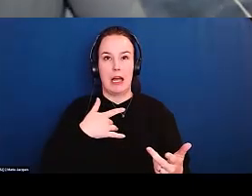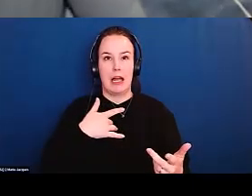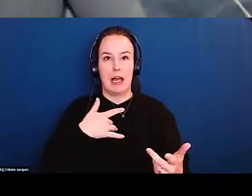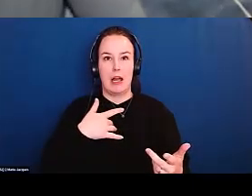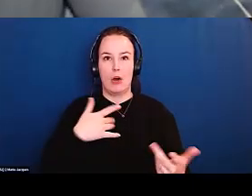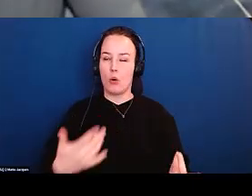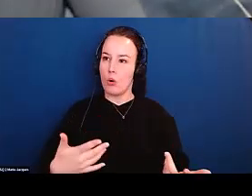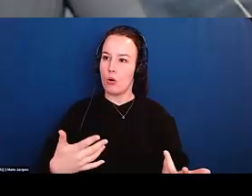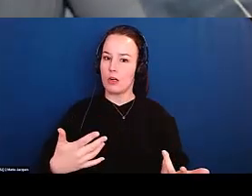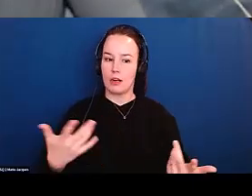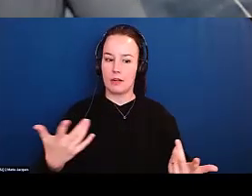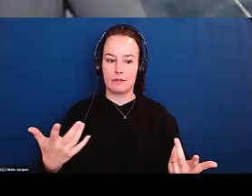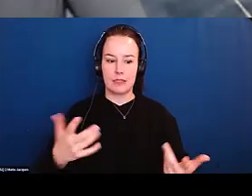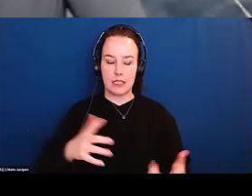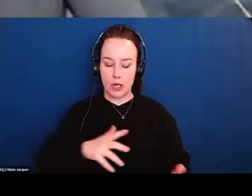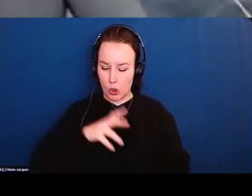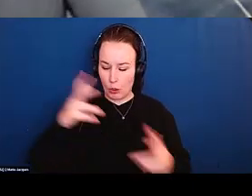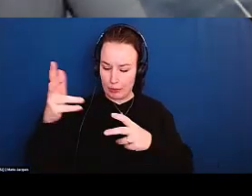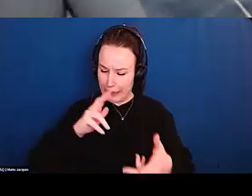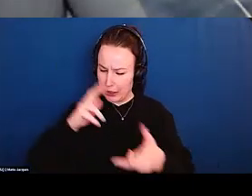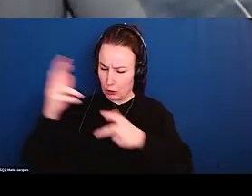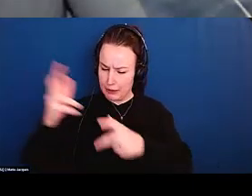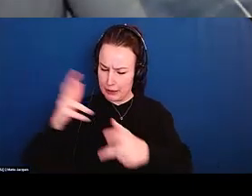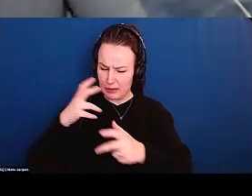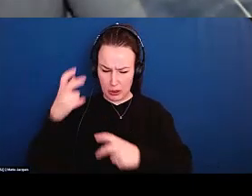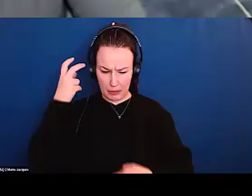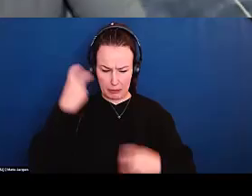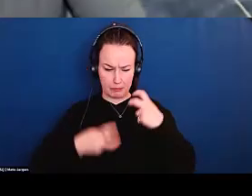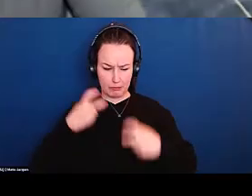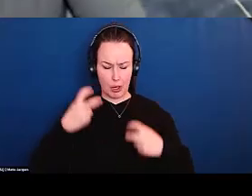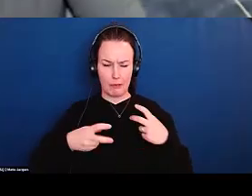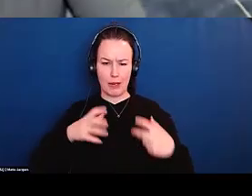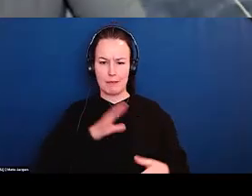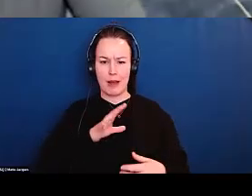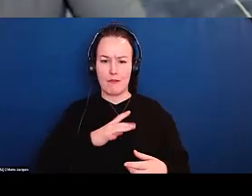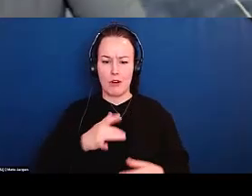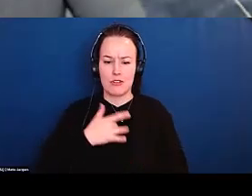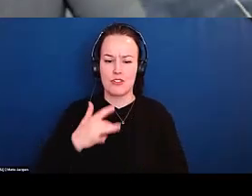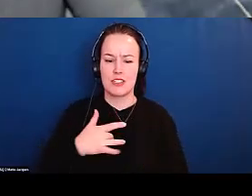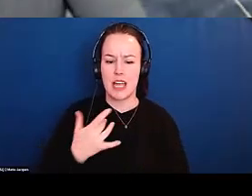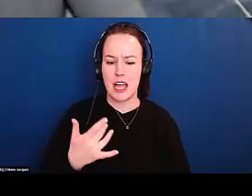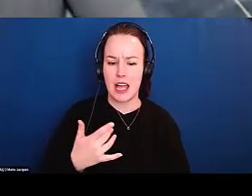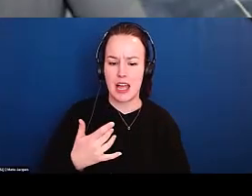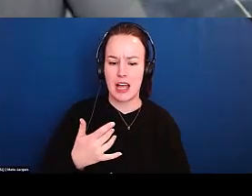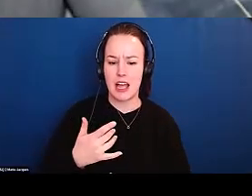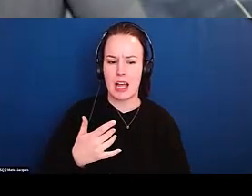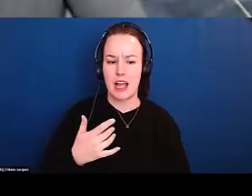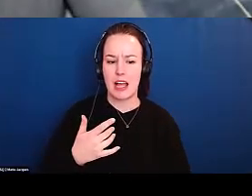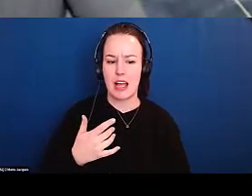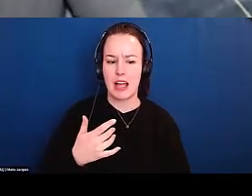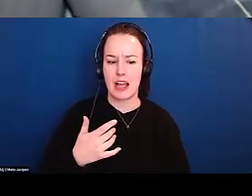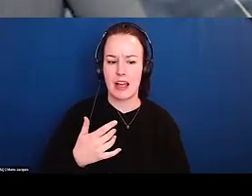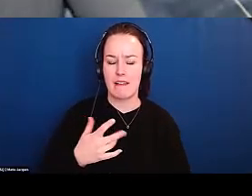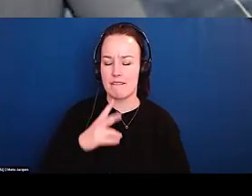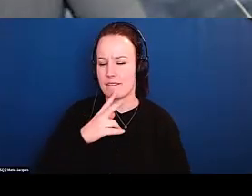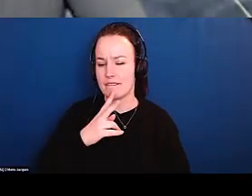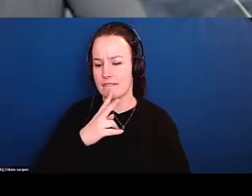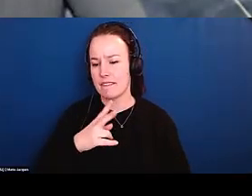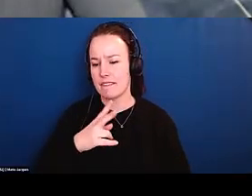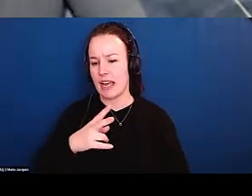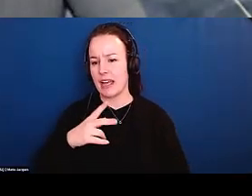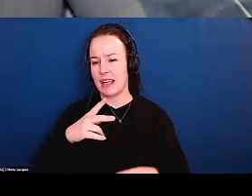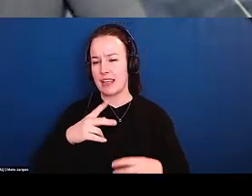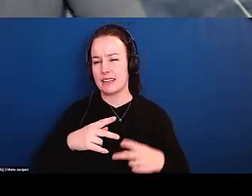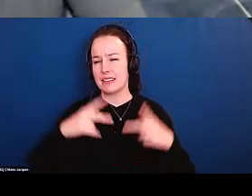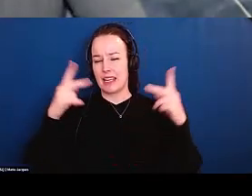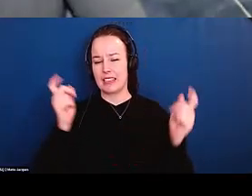j'ai des problèmes rénaux tellement c'est compliqué. Et nous essayons vraiment, voilà, c'était tellement